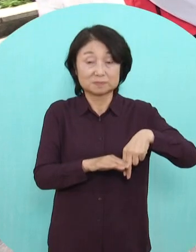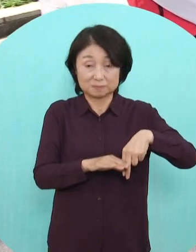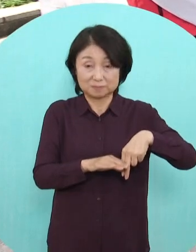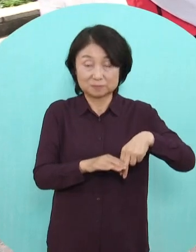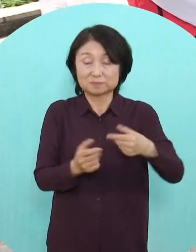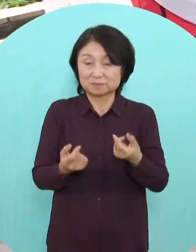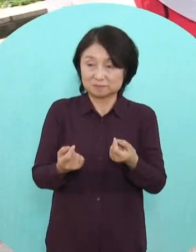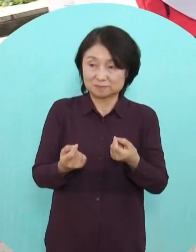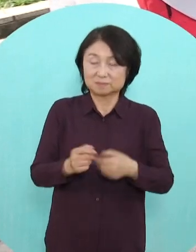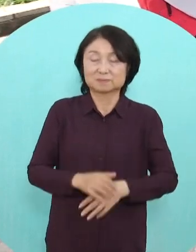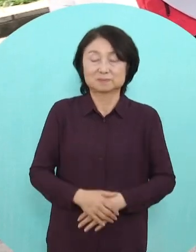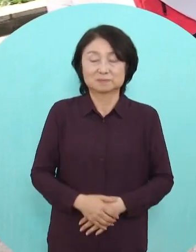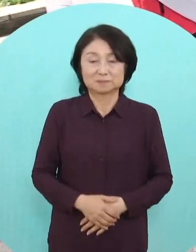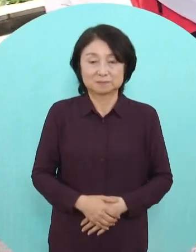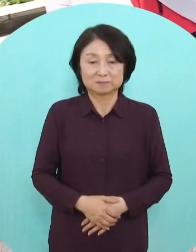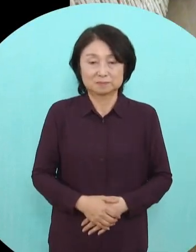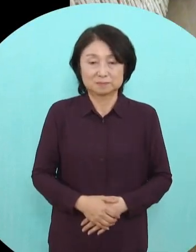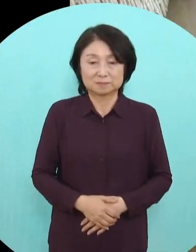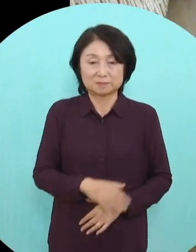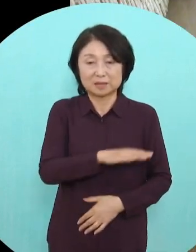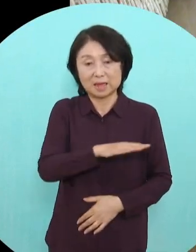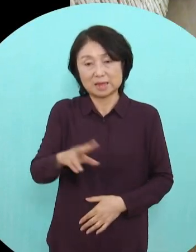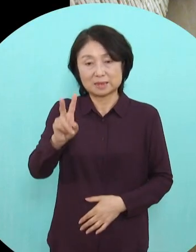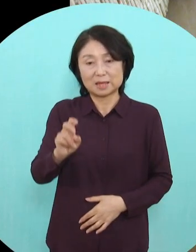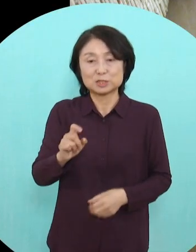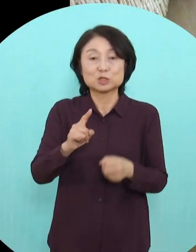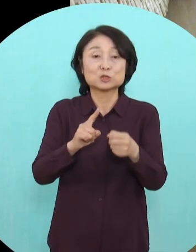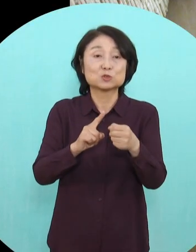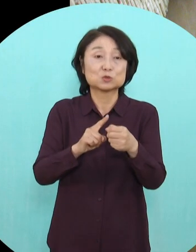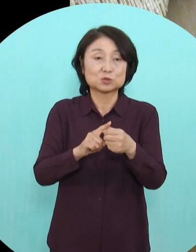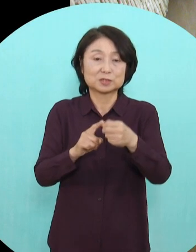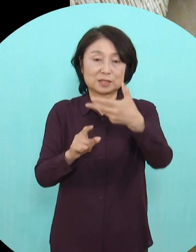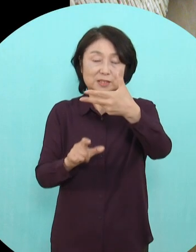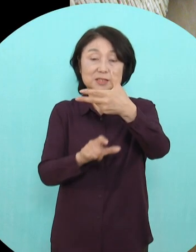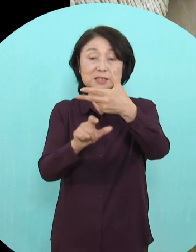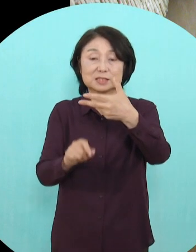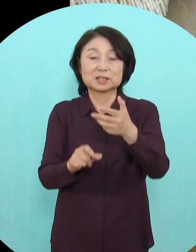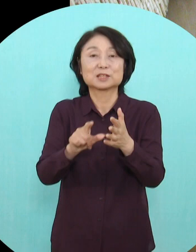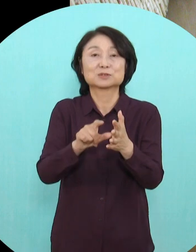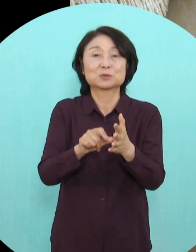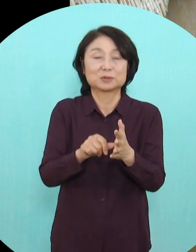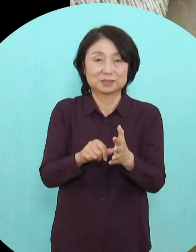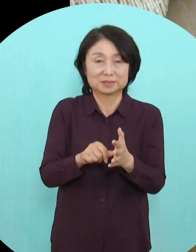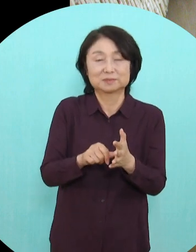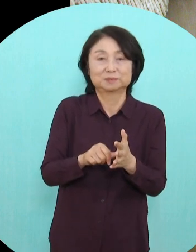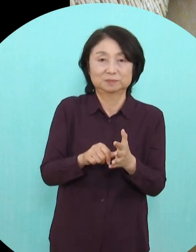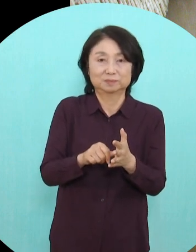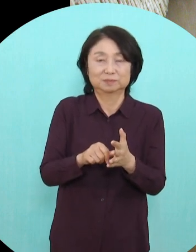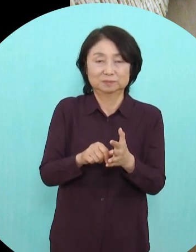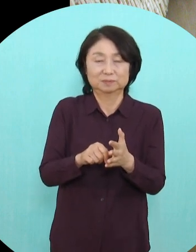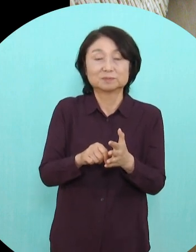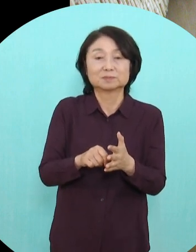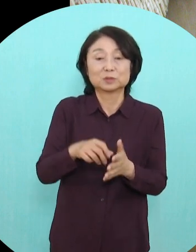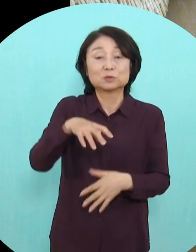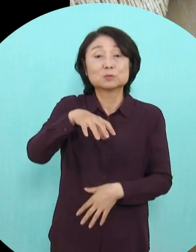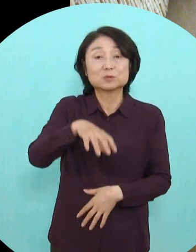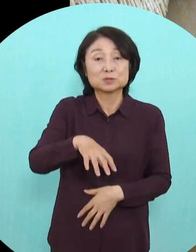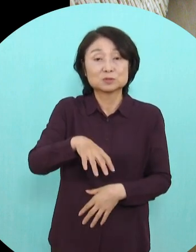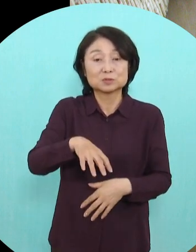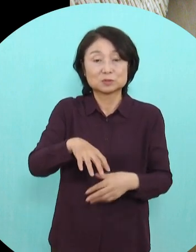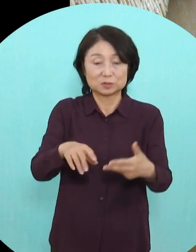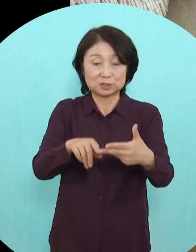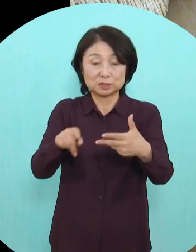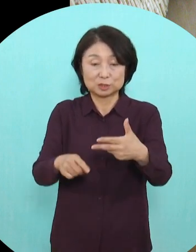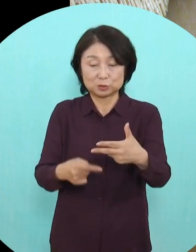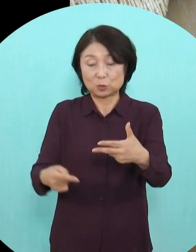たということですね。 はい、そうですね。 平成21年7月の大雨災害では浄水場の1